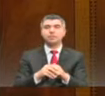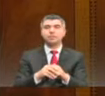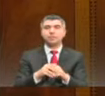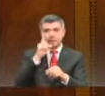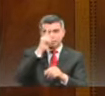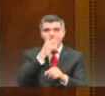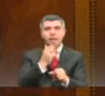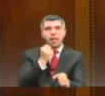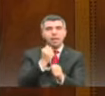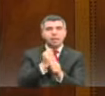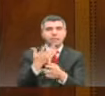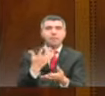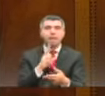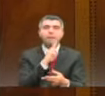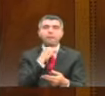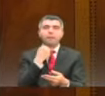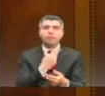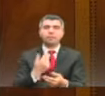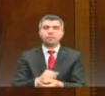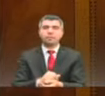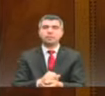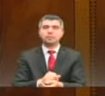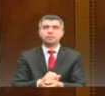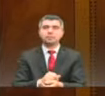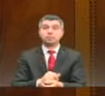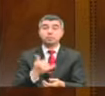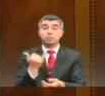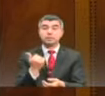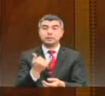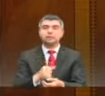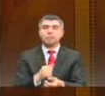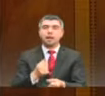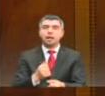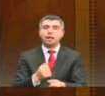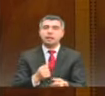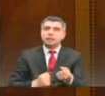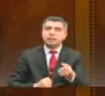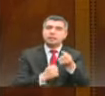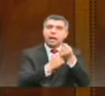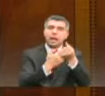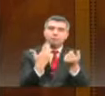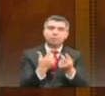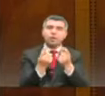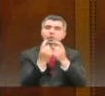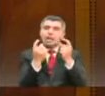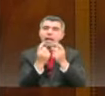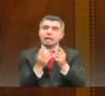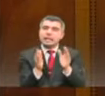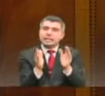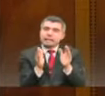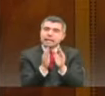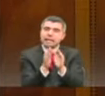الحكومة في هذا المجال بالخصوص على دعم المقاولات الصغيرة والمتوسطة والصغيرة